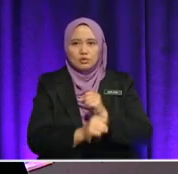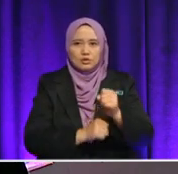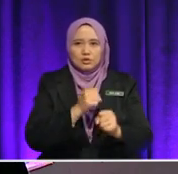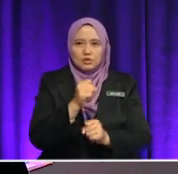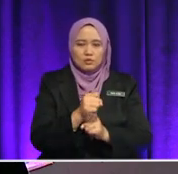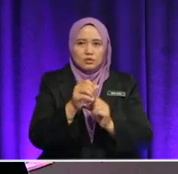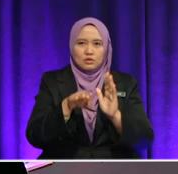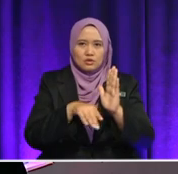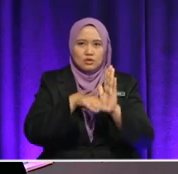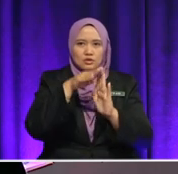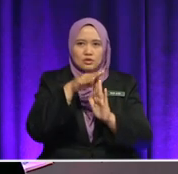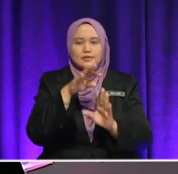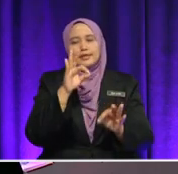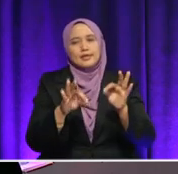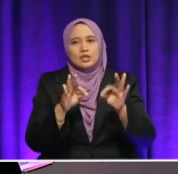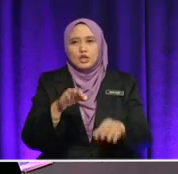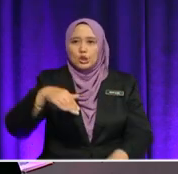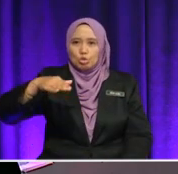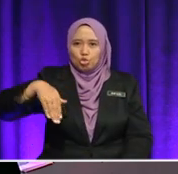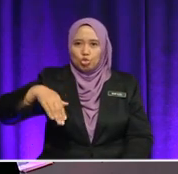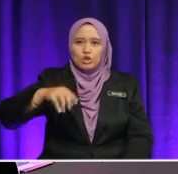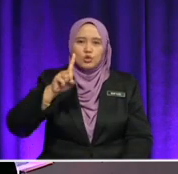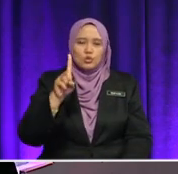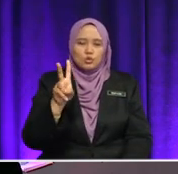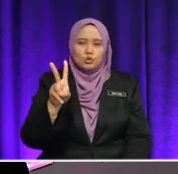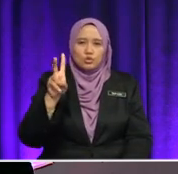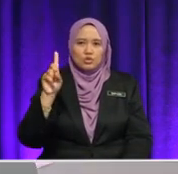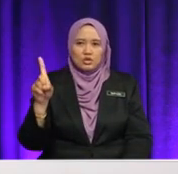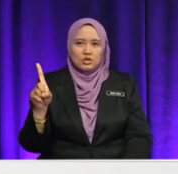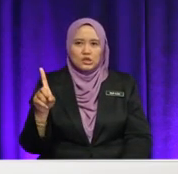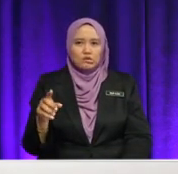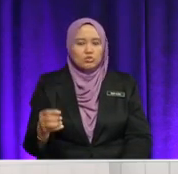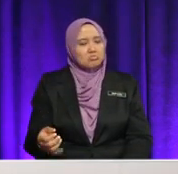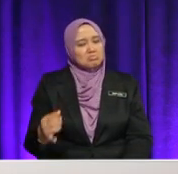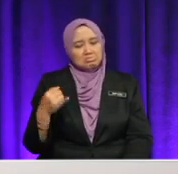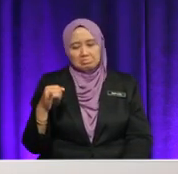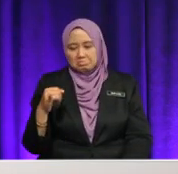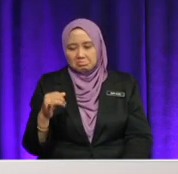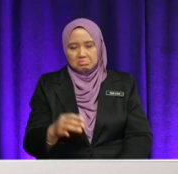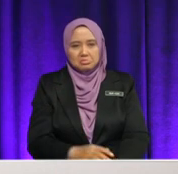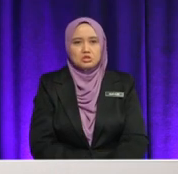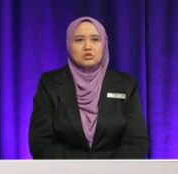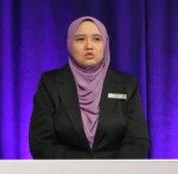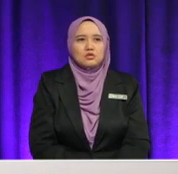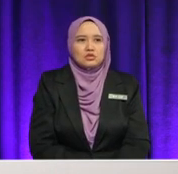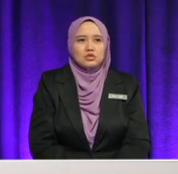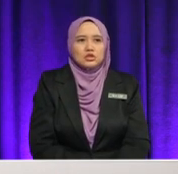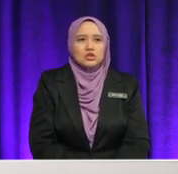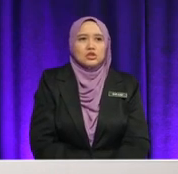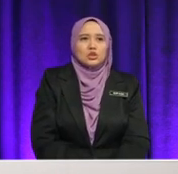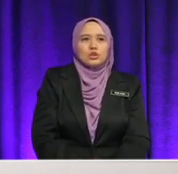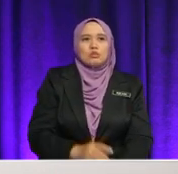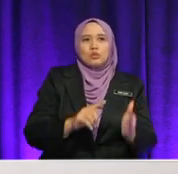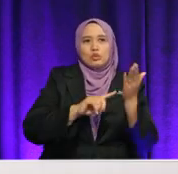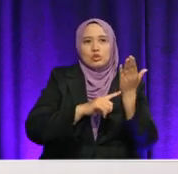ukuran satu hari baru masuk dia masih belum 21 tahun dan ini cara ini pada tahun 1954